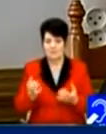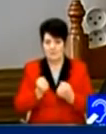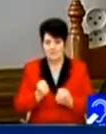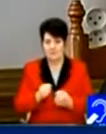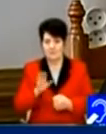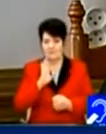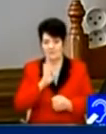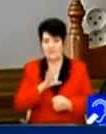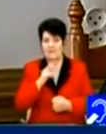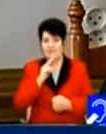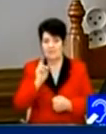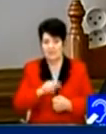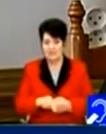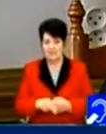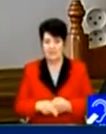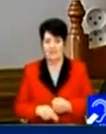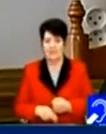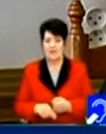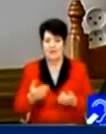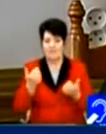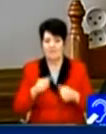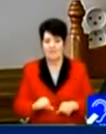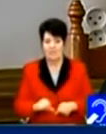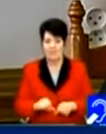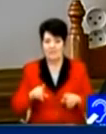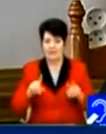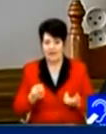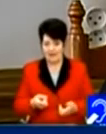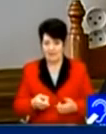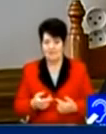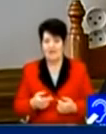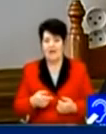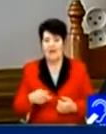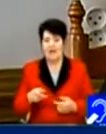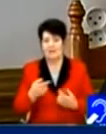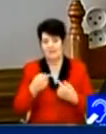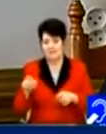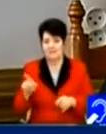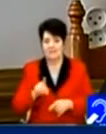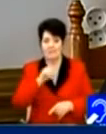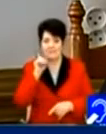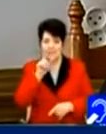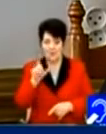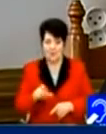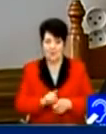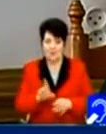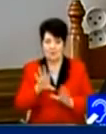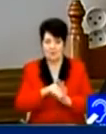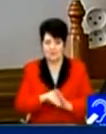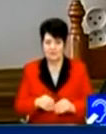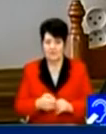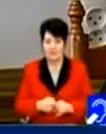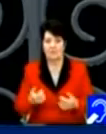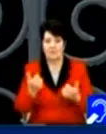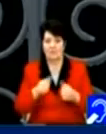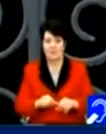deci are statut de învinuit și este aplicată măsura preventivă sub formă de arest în privința celuilalt minor. La fel, este aplicată măsura preventivă sub formă